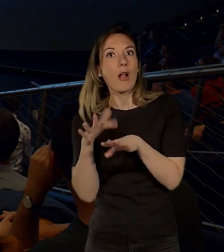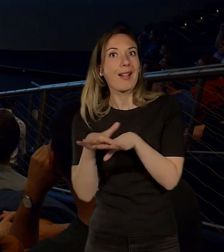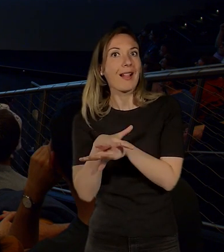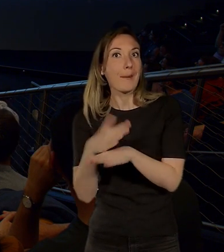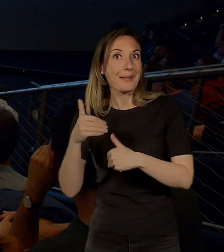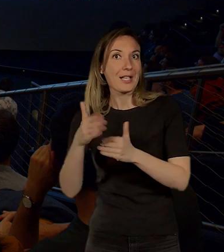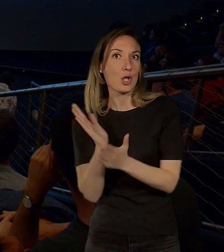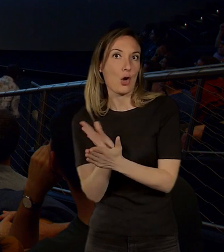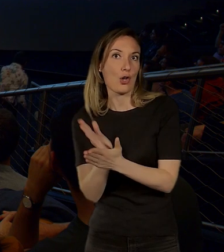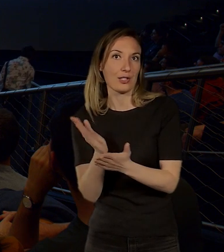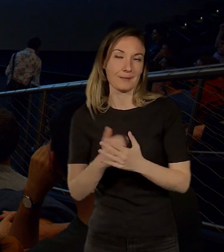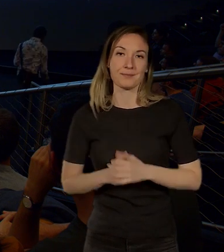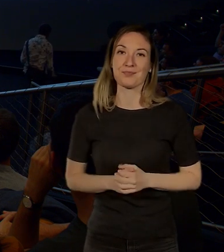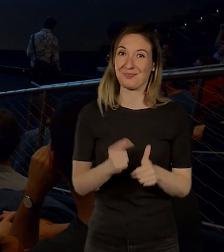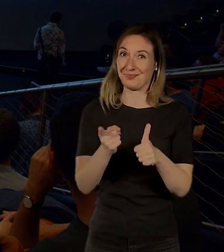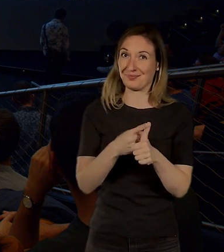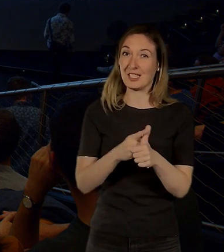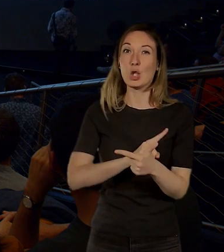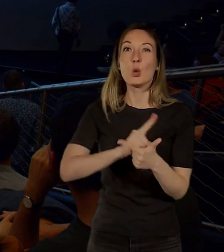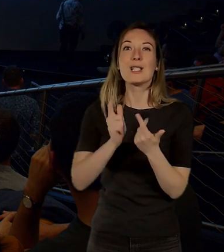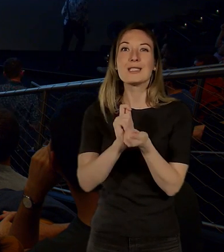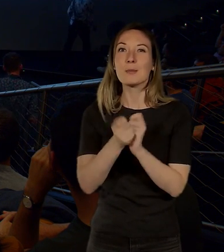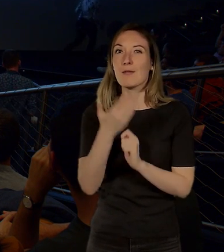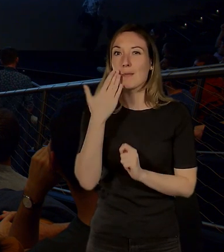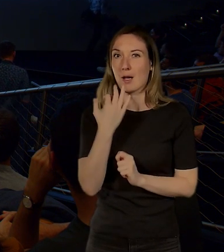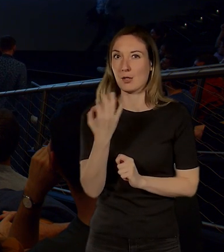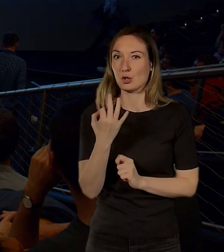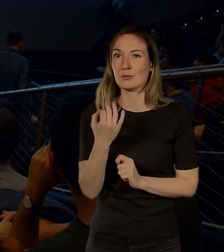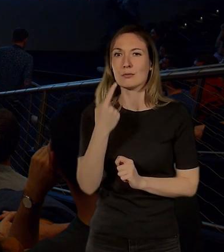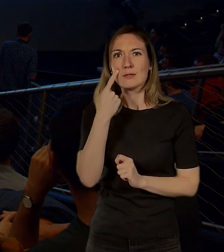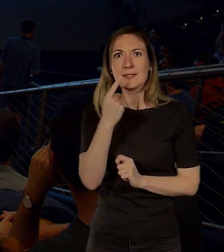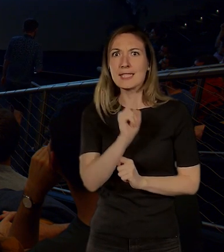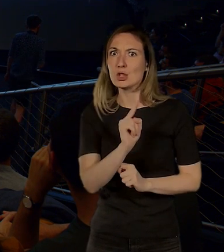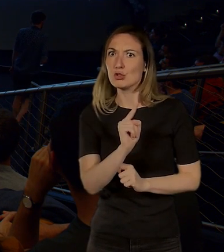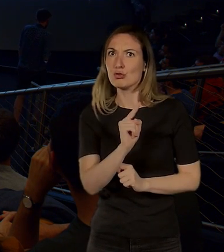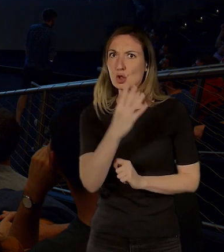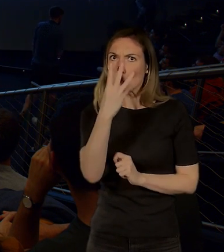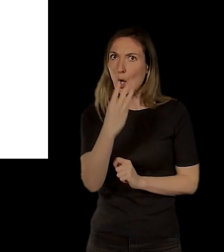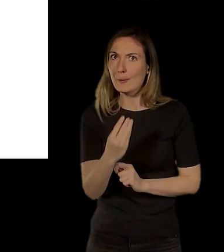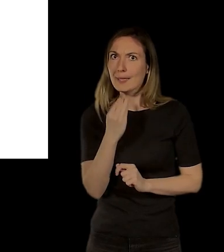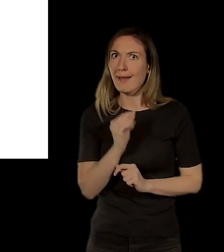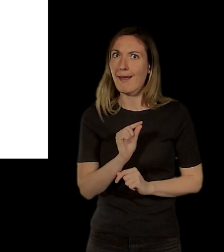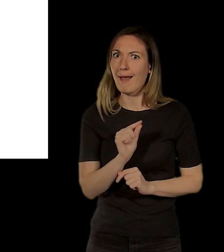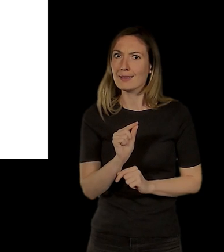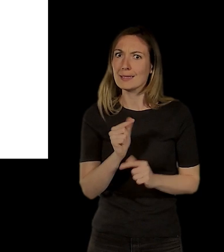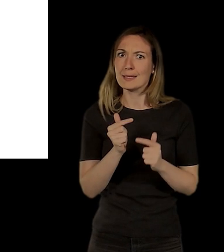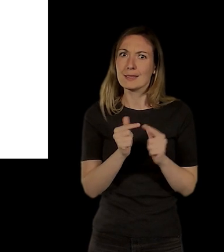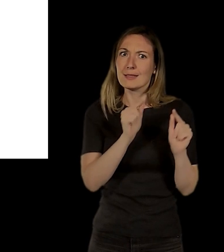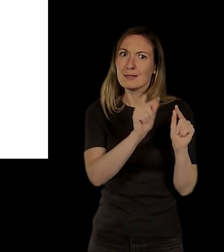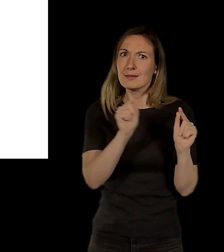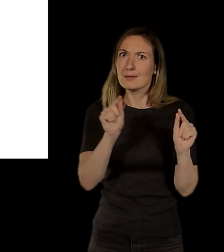Druhá kategorie změn se v podstatě stahovala na tuto sbírku, že tomuto jasně